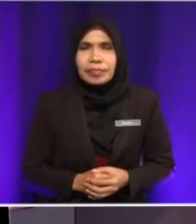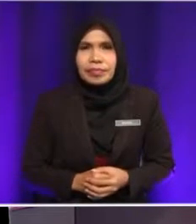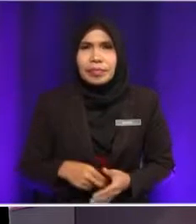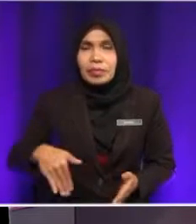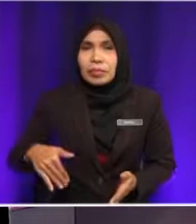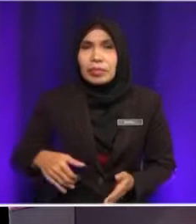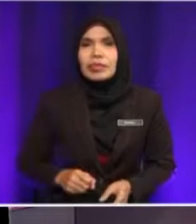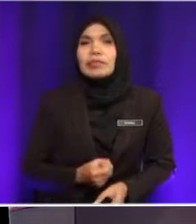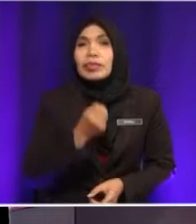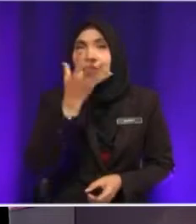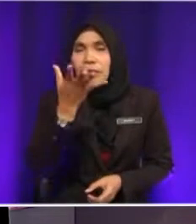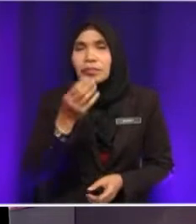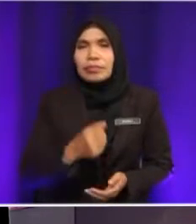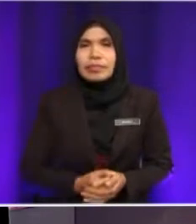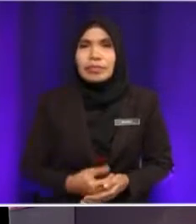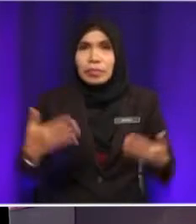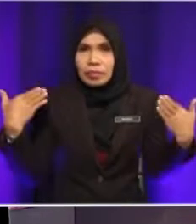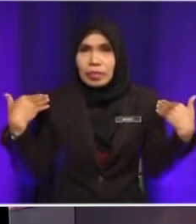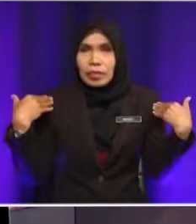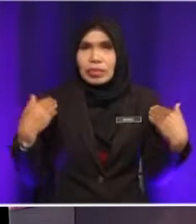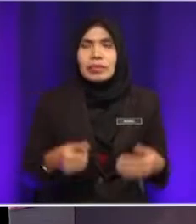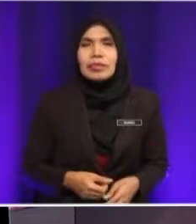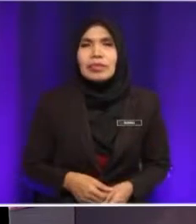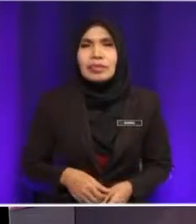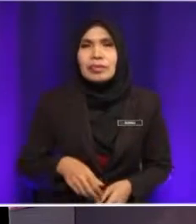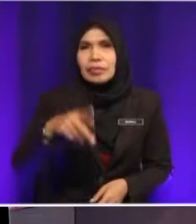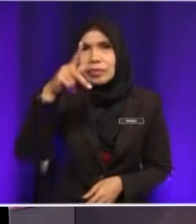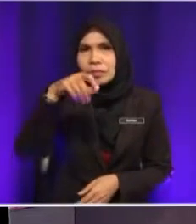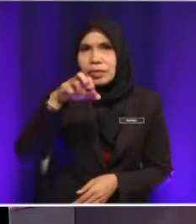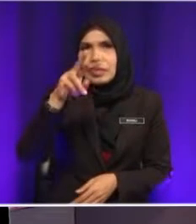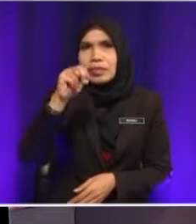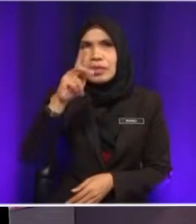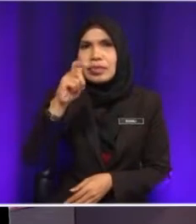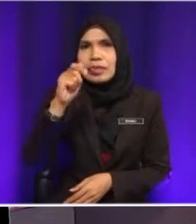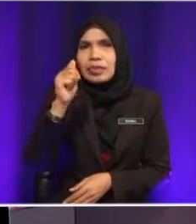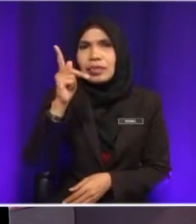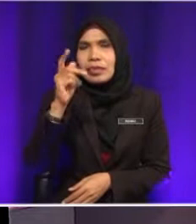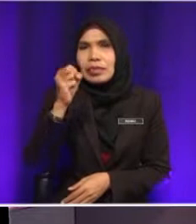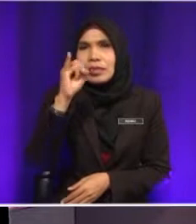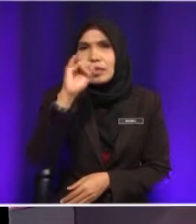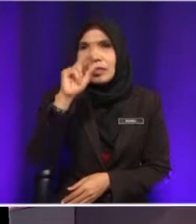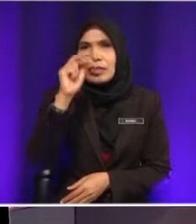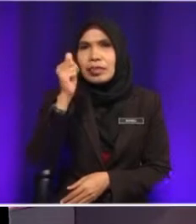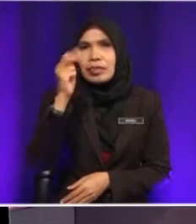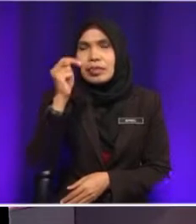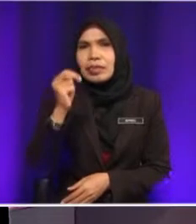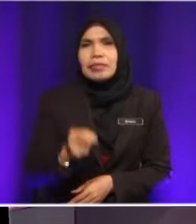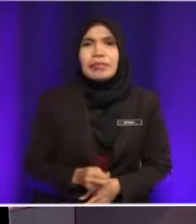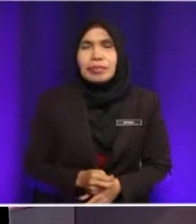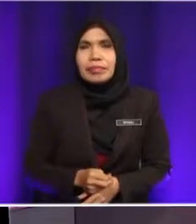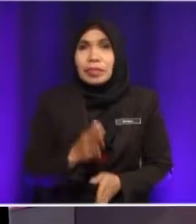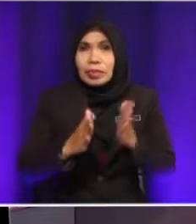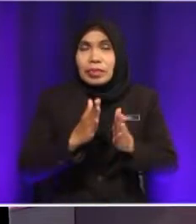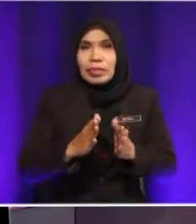kita ada pencak Siran yang berupa satu pencatatan sumatif di akhir pada sesi akademik